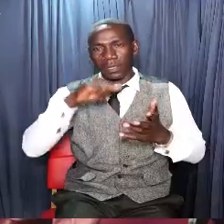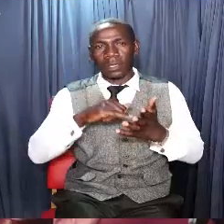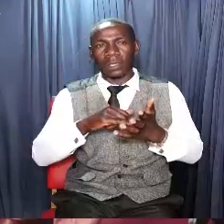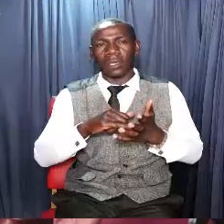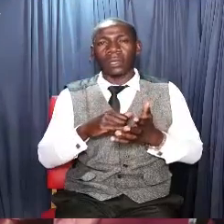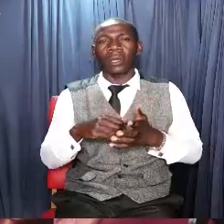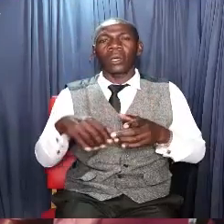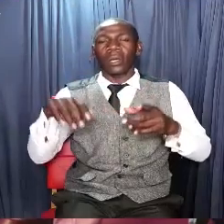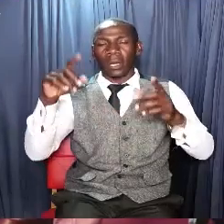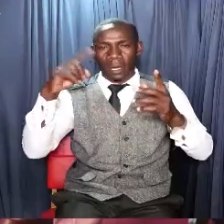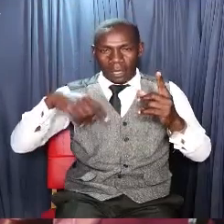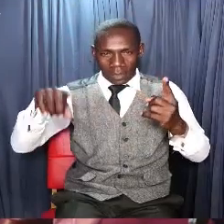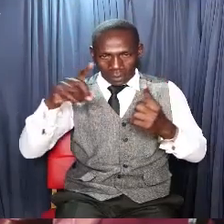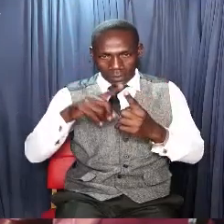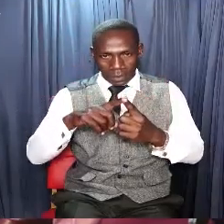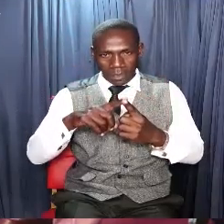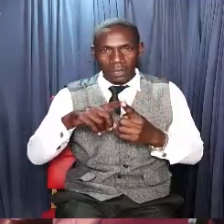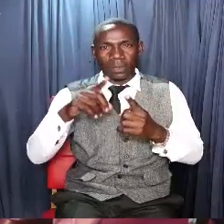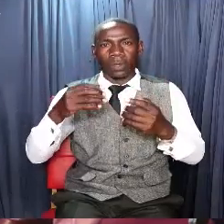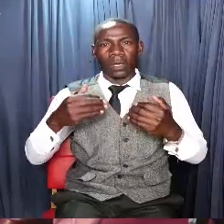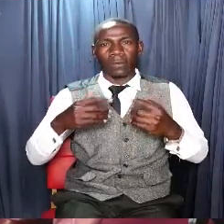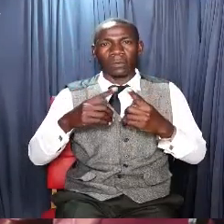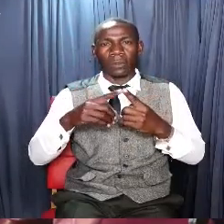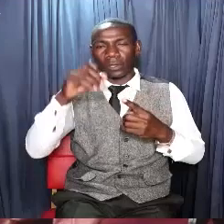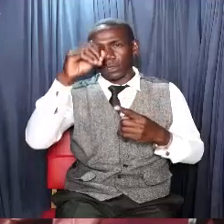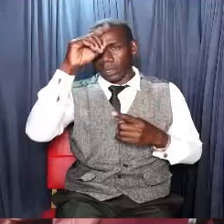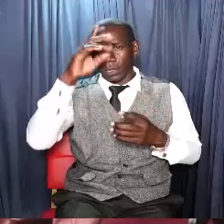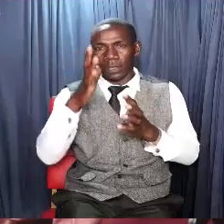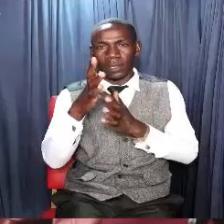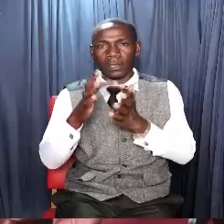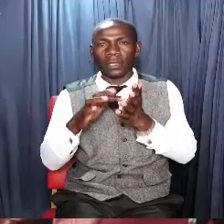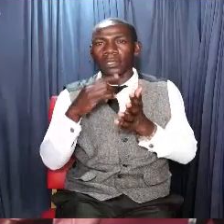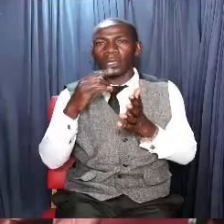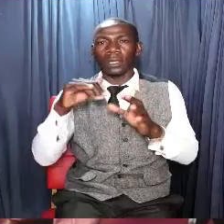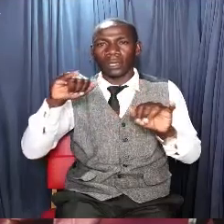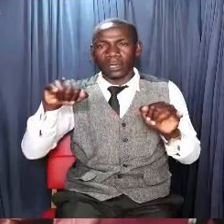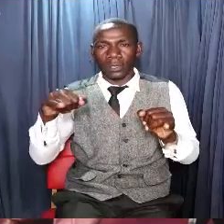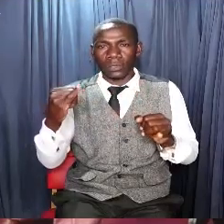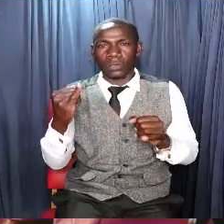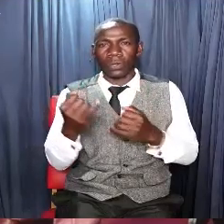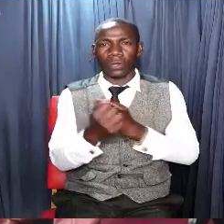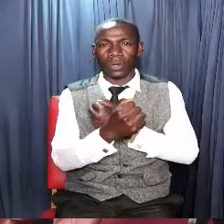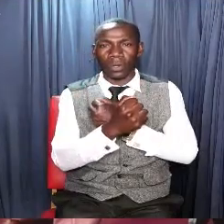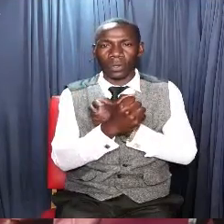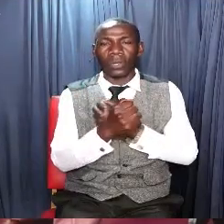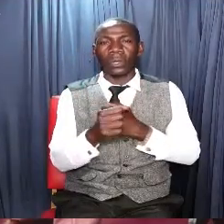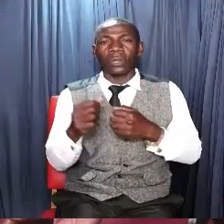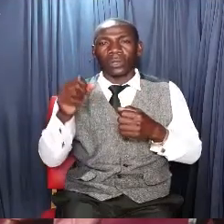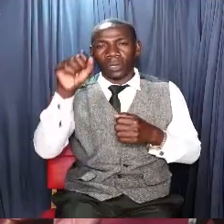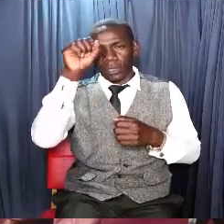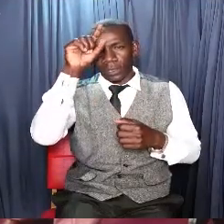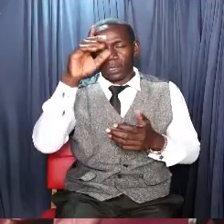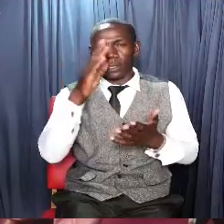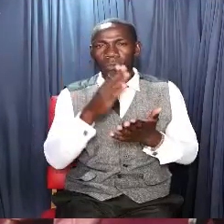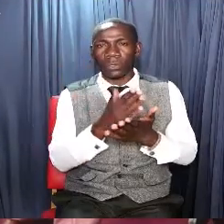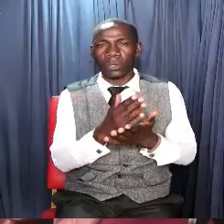understanding. Paka ujaliwa ufahamu. It is until you enable the understanding. Na Yesu akasema katika Yohana. And Jesus said in John. Nanyi mtaifahamu kweli. You